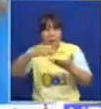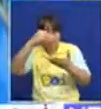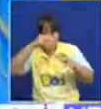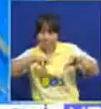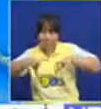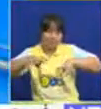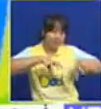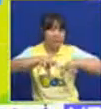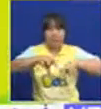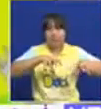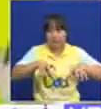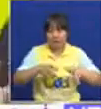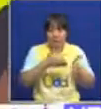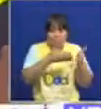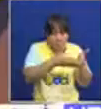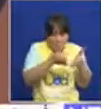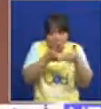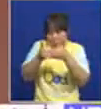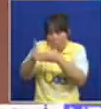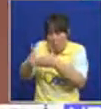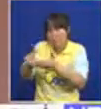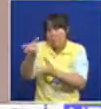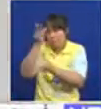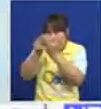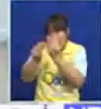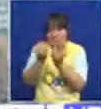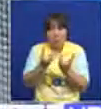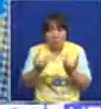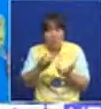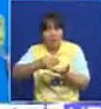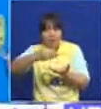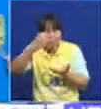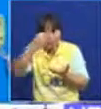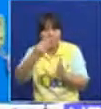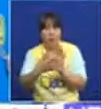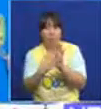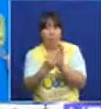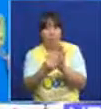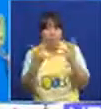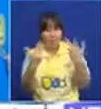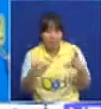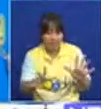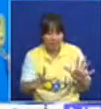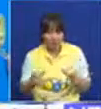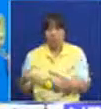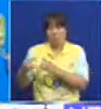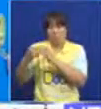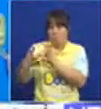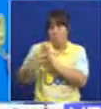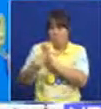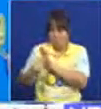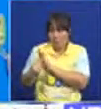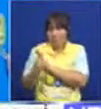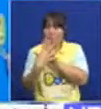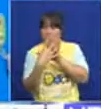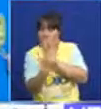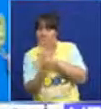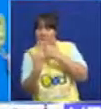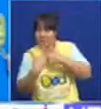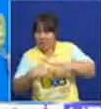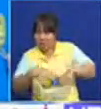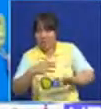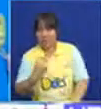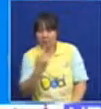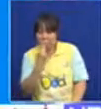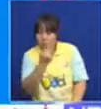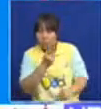องเรียนมุมความรู้และสื่อการเรียนรู้และภายหลังการอบรมคณะผู้ให้การอบรมจะมีการติดตามผลการจัดการเรียนการสอนใน